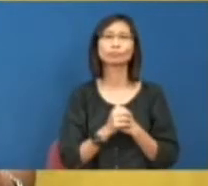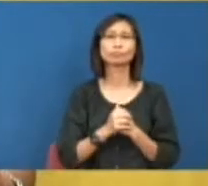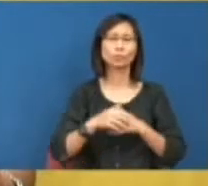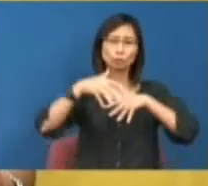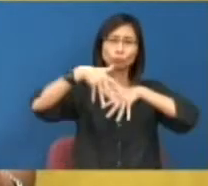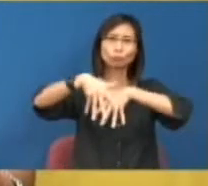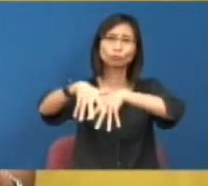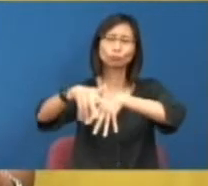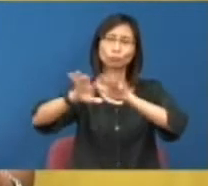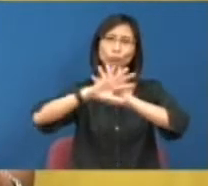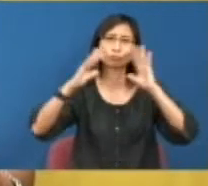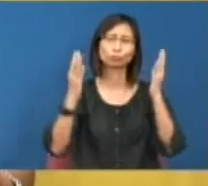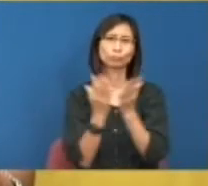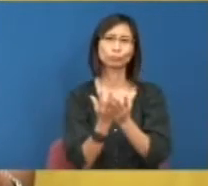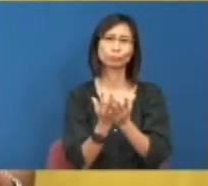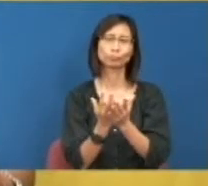说呢你们